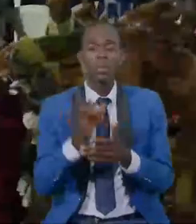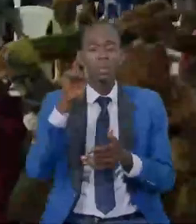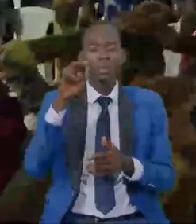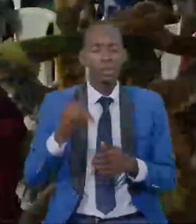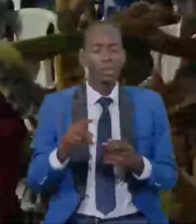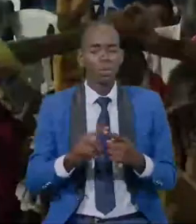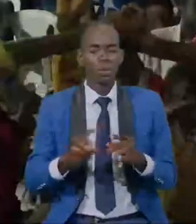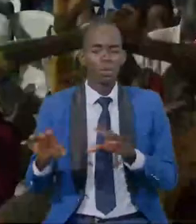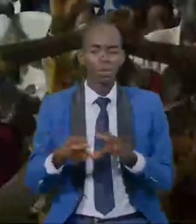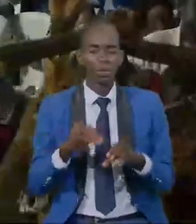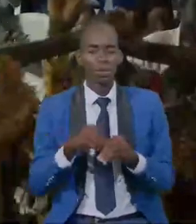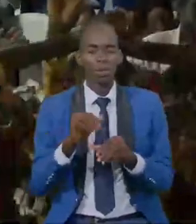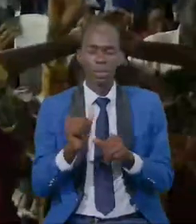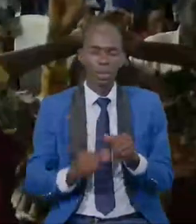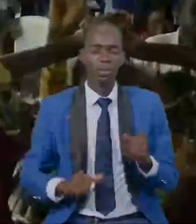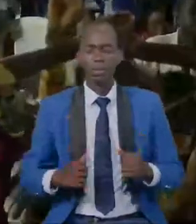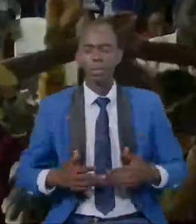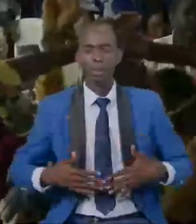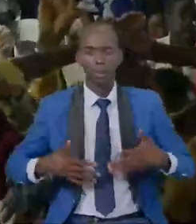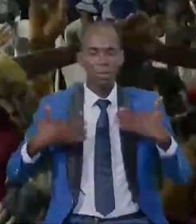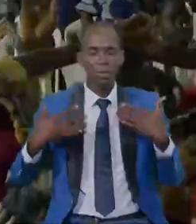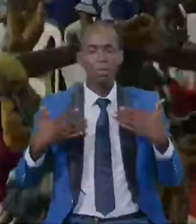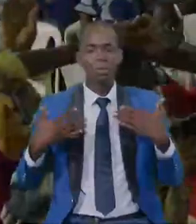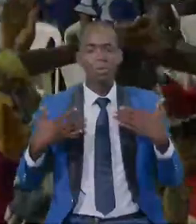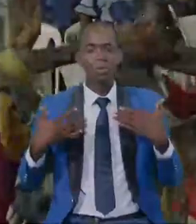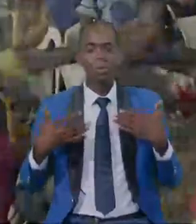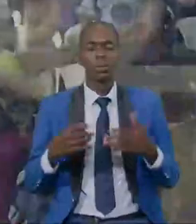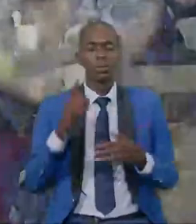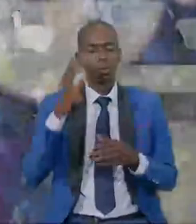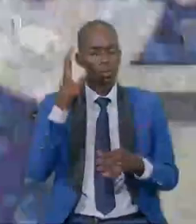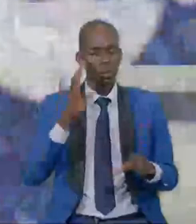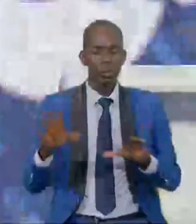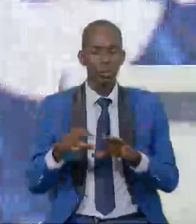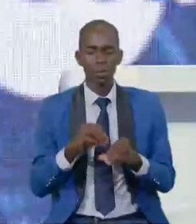que tout ce que tu dois faire dans chaque vie